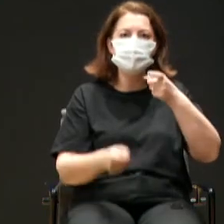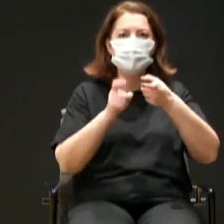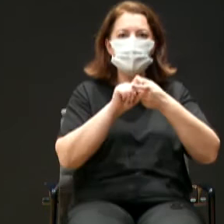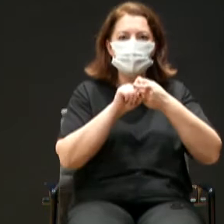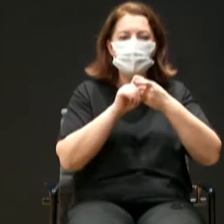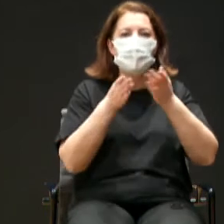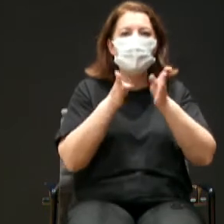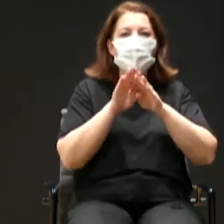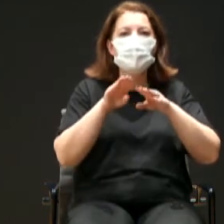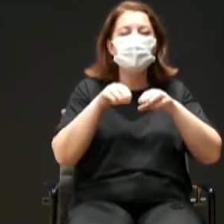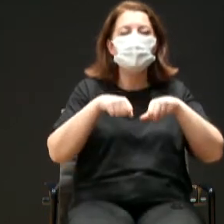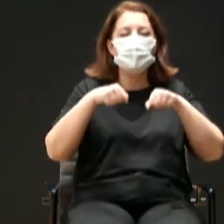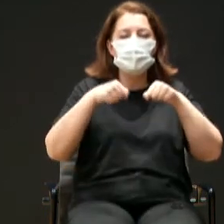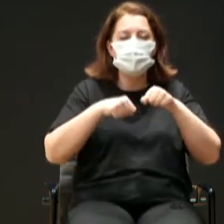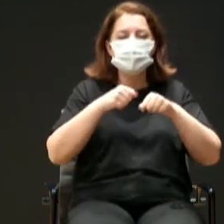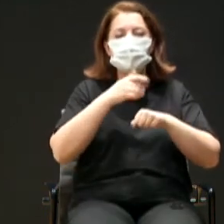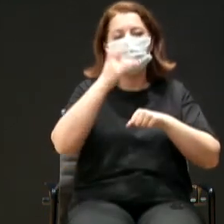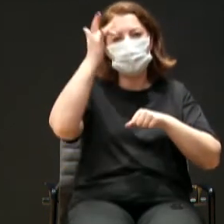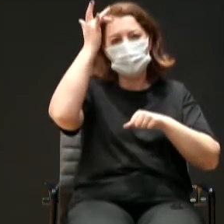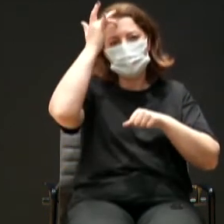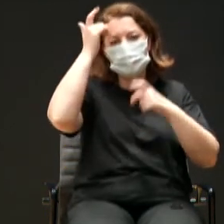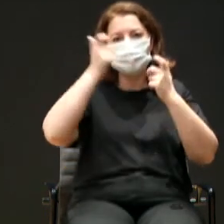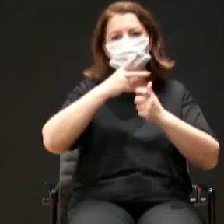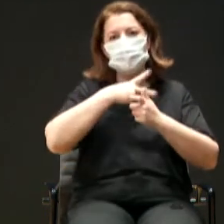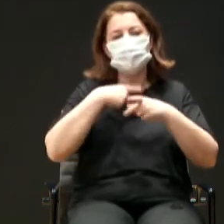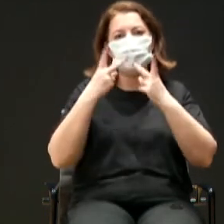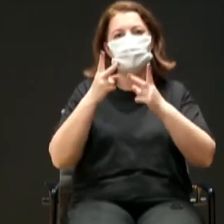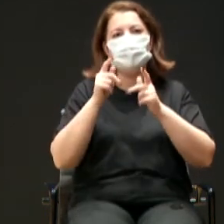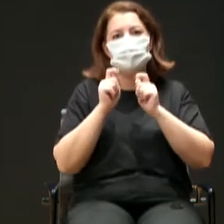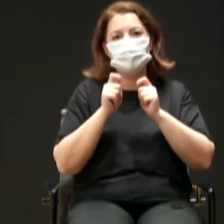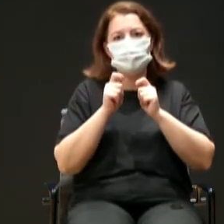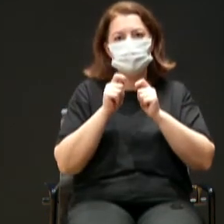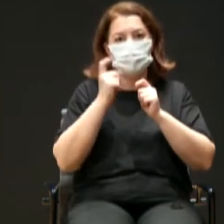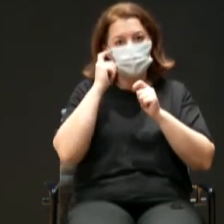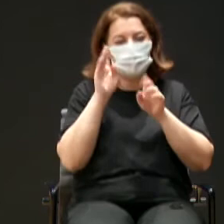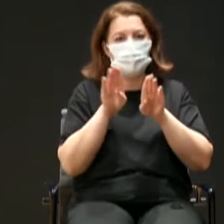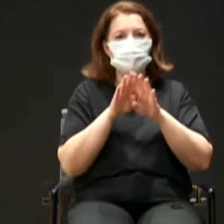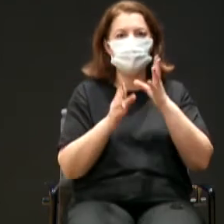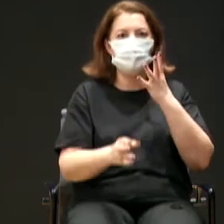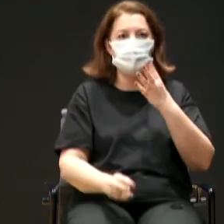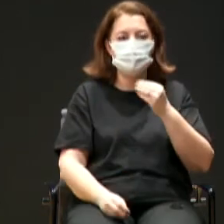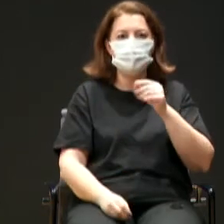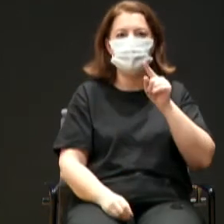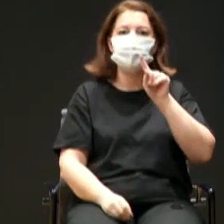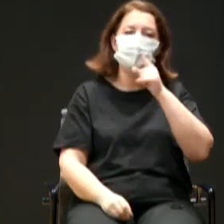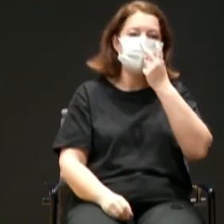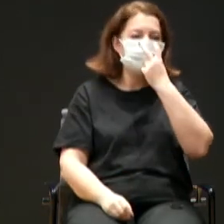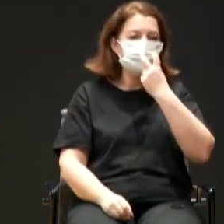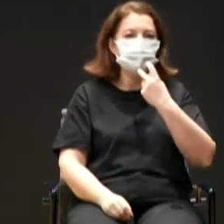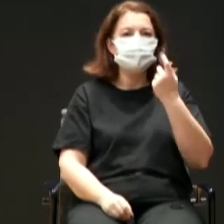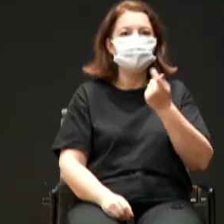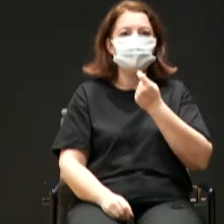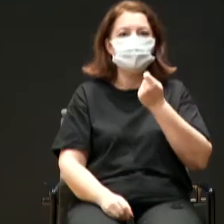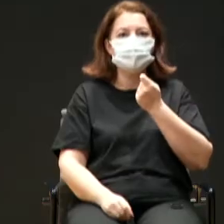Beylikdüzü Belediyesi için. Beylikdüzü Belediyesi tarafından yapılıyor. Burada bir hemfikir olalım. Ama sadece ince işlerle tamam, alakalı... Tamam, ben de